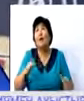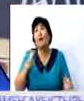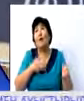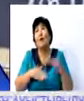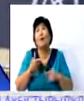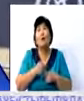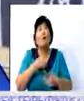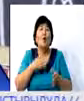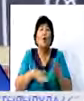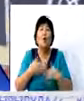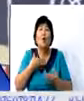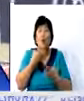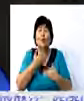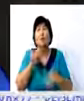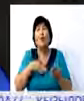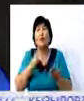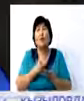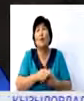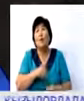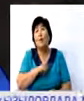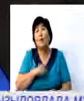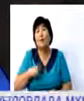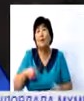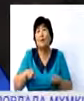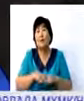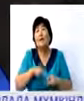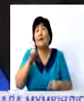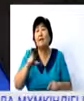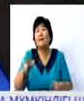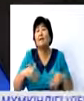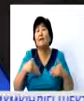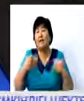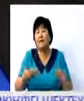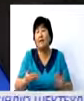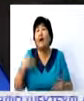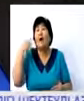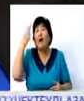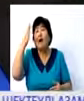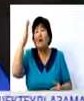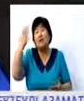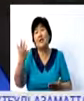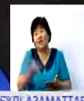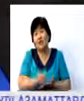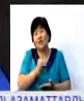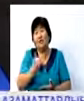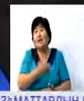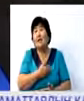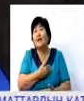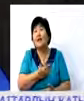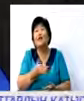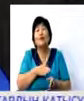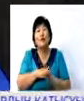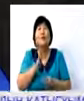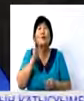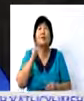қуанышты, өте қуанышты, өзім де қуаныштымын. Өзім сияқты кісілерге тілейтінім, армандарына жете берсін, тілектері орындала